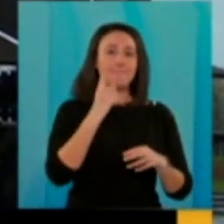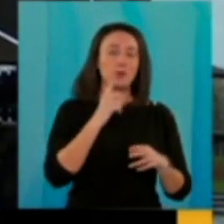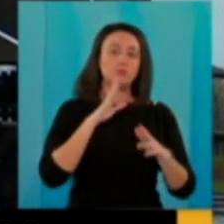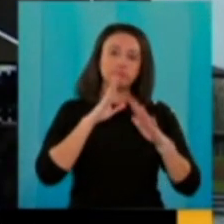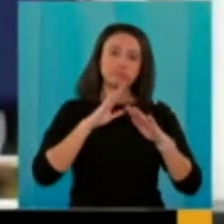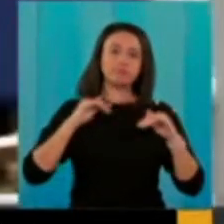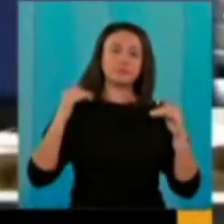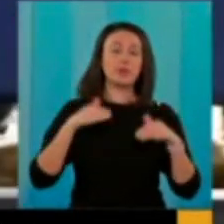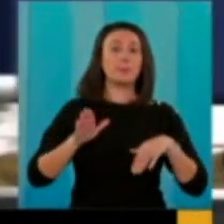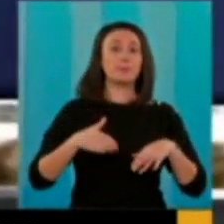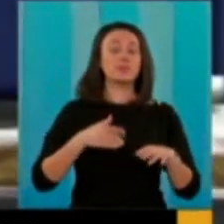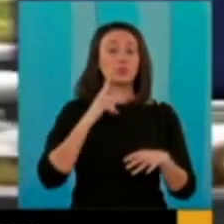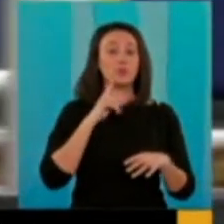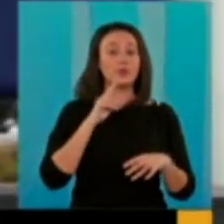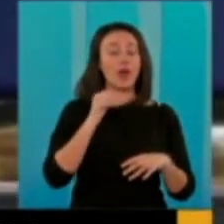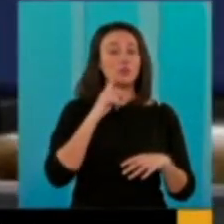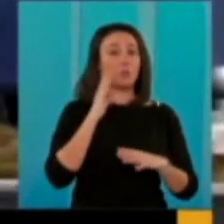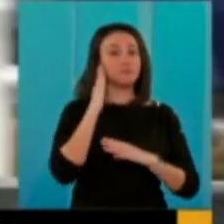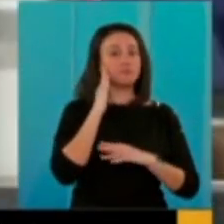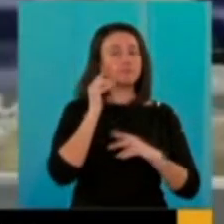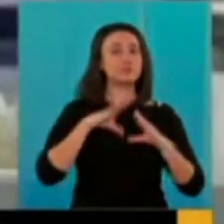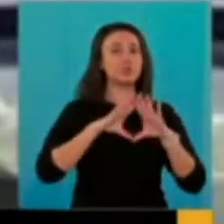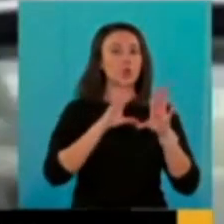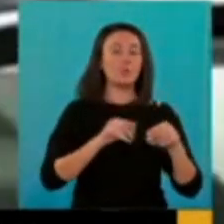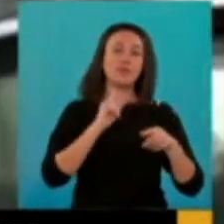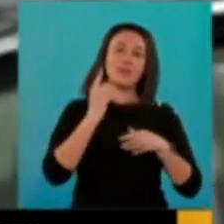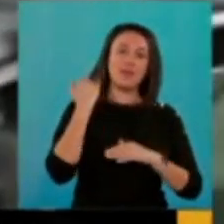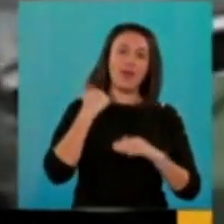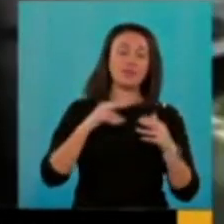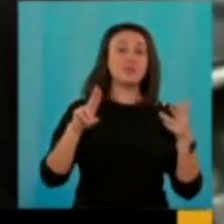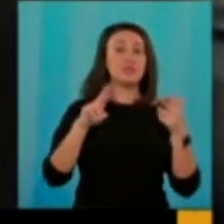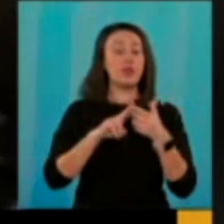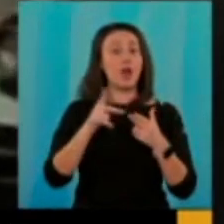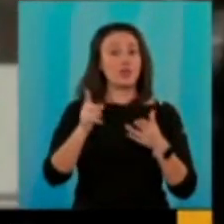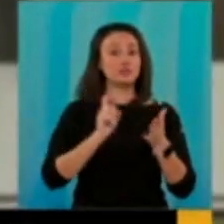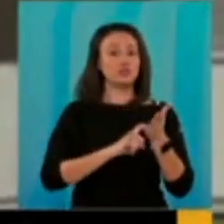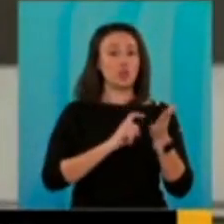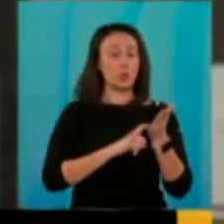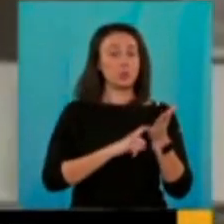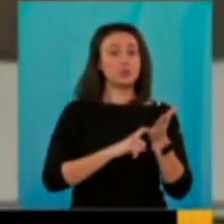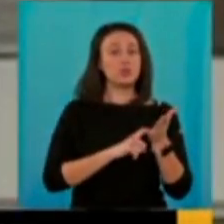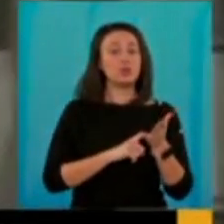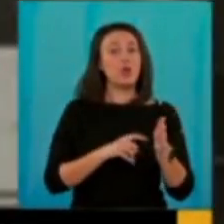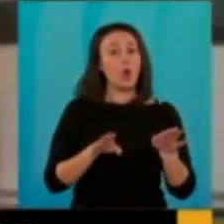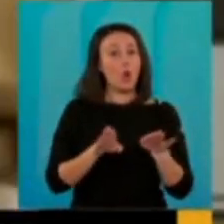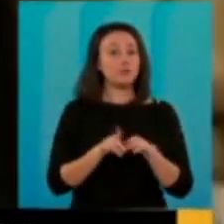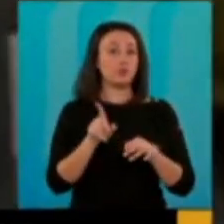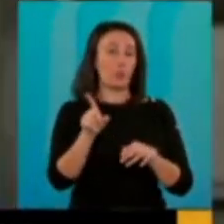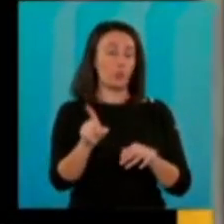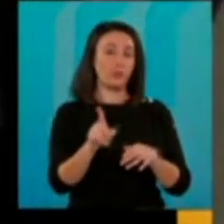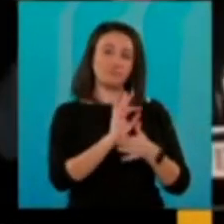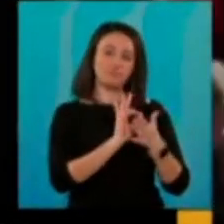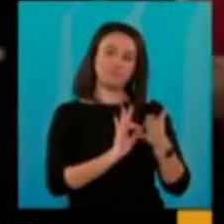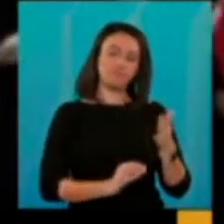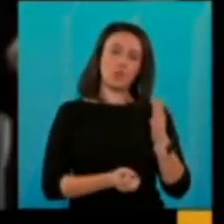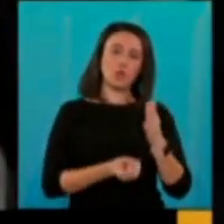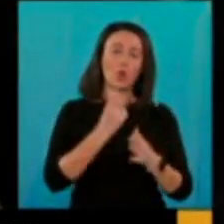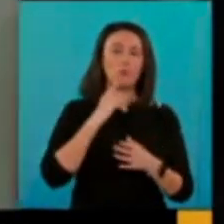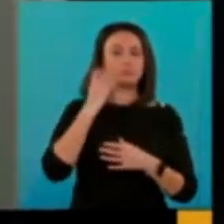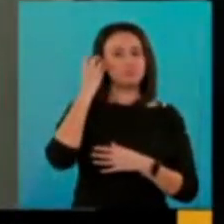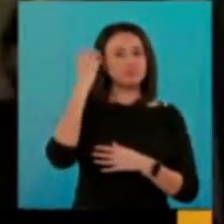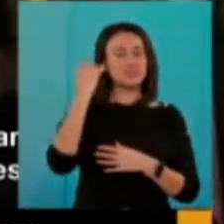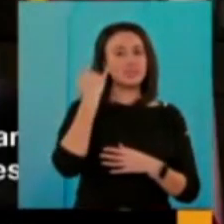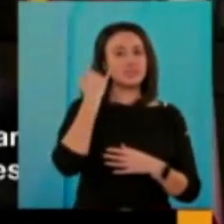for ministerial NATO găzduit în România. Înainte de reuniune, Aurescu le-a cerut omologilor săi din alianță redactarea unui nou